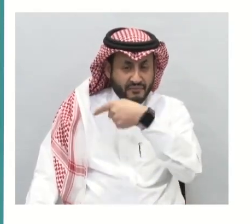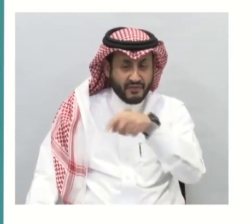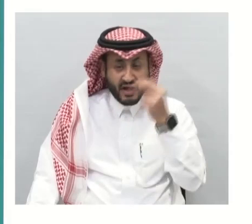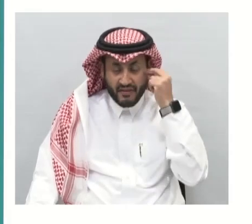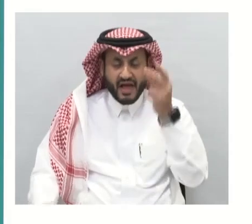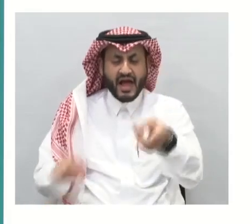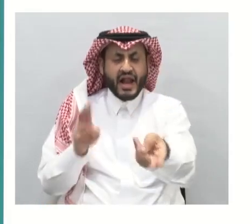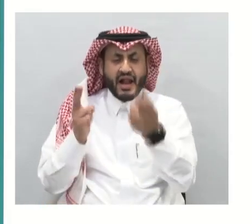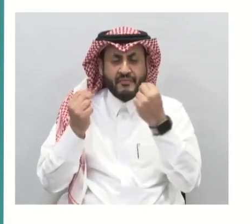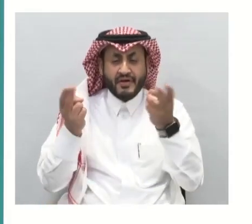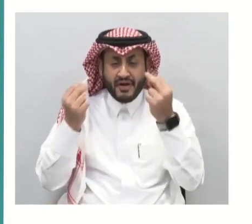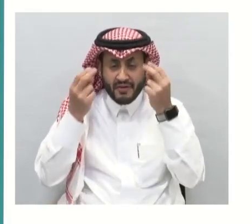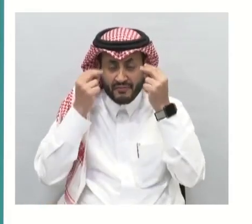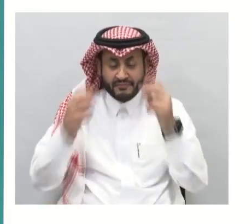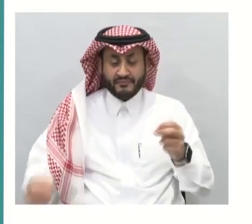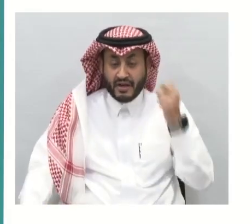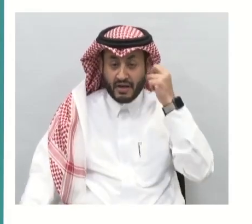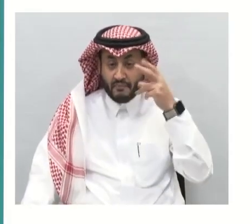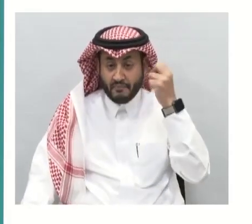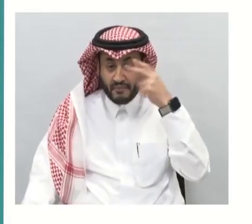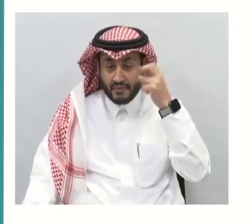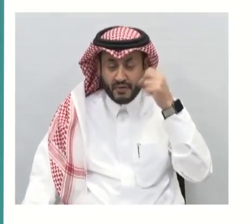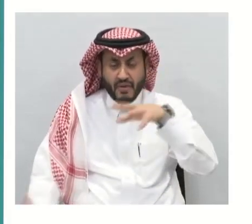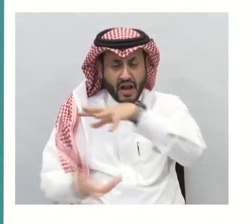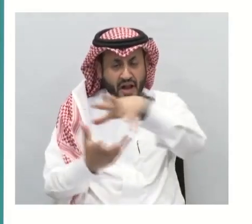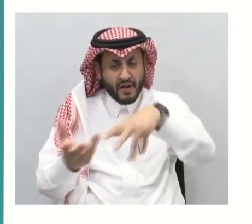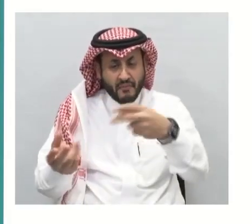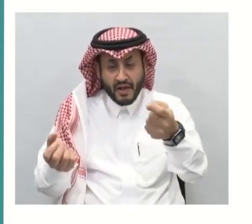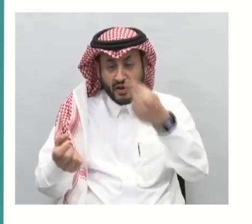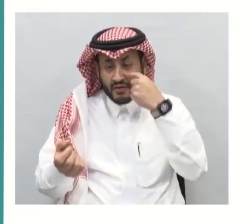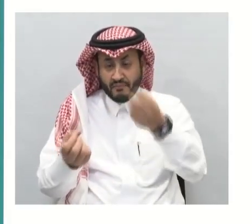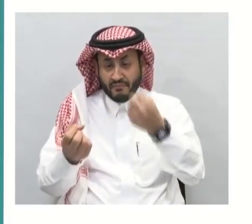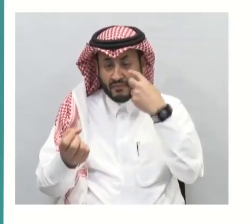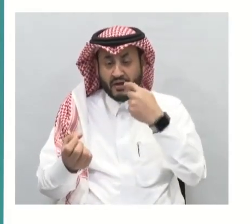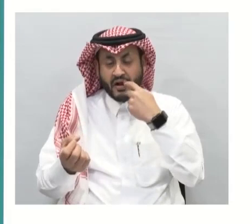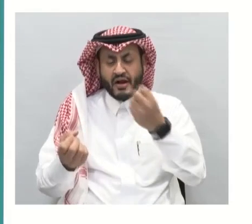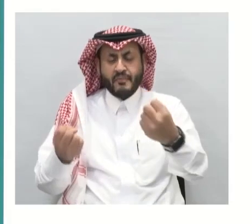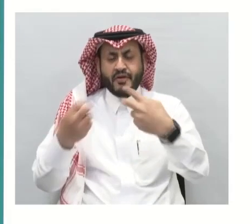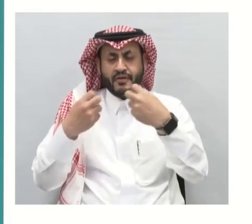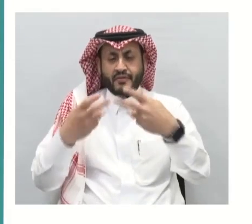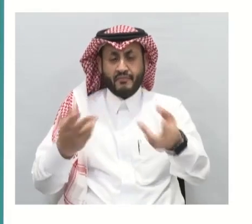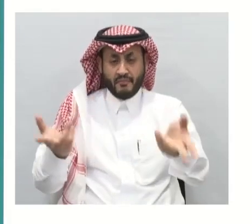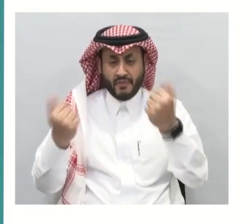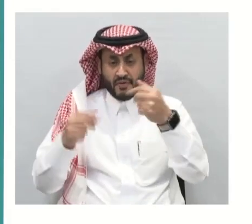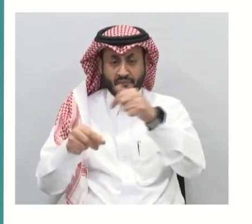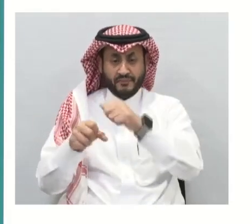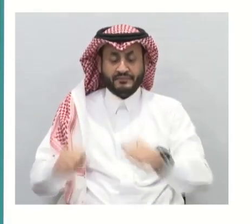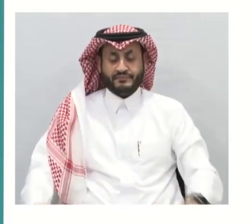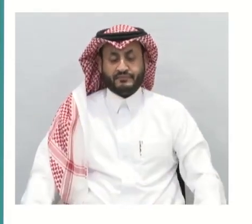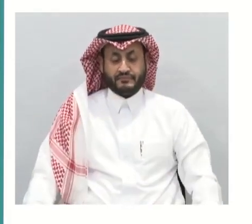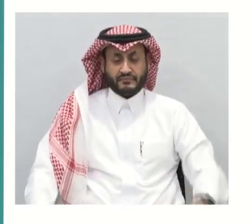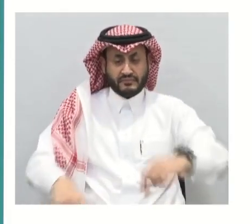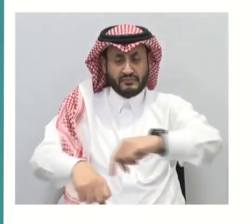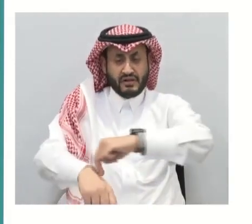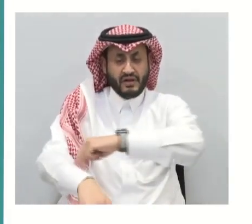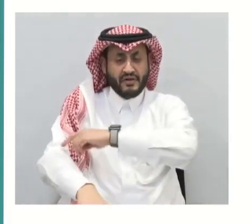تستقبل هذه المنبهات من من البيئه المحيطه المؤثرات الخارجيه تنتقل